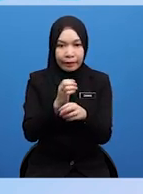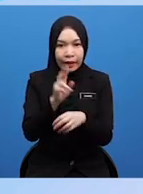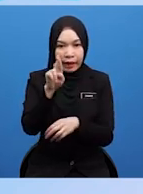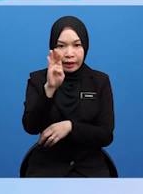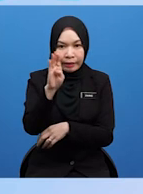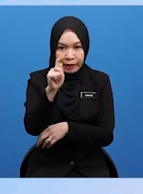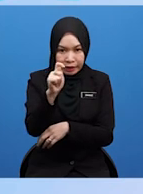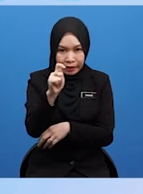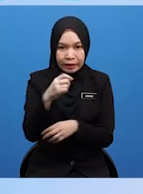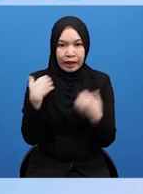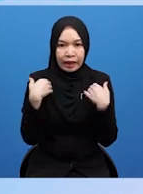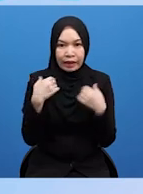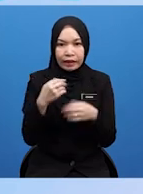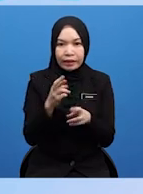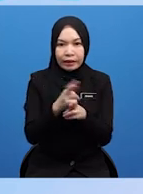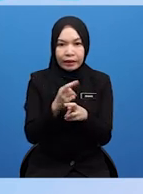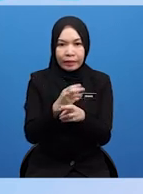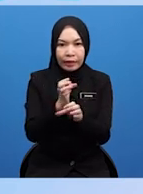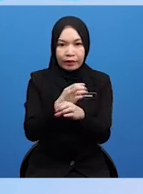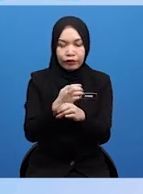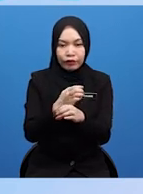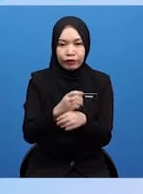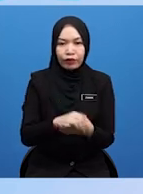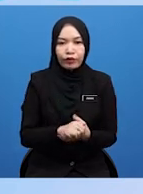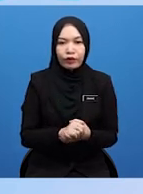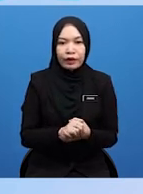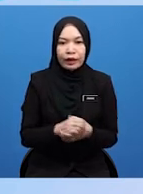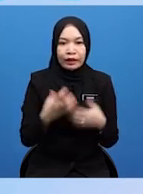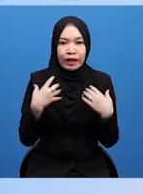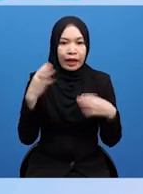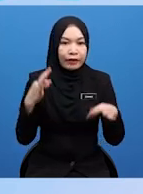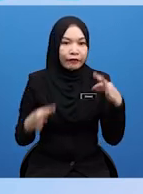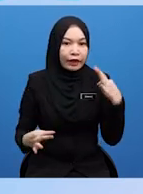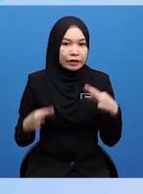fashion tekstur Logan halus